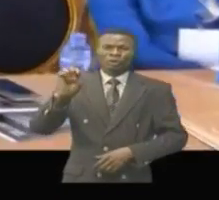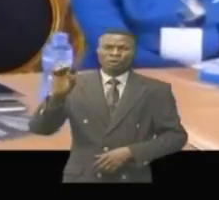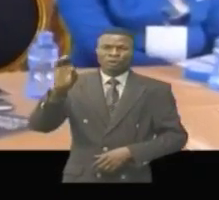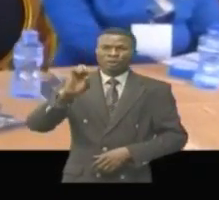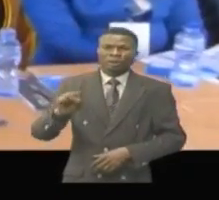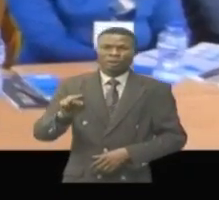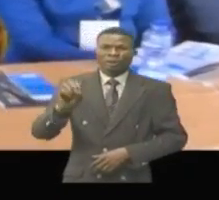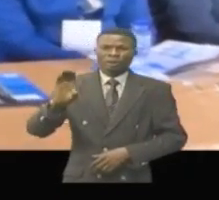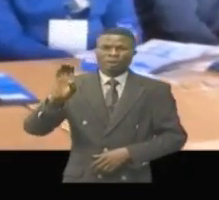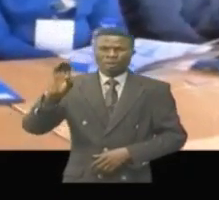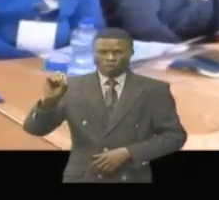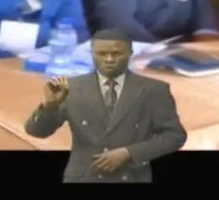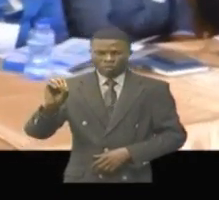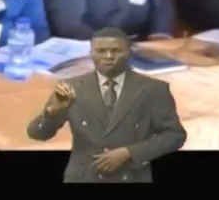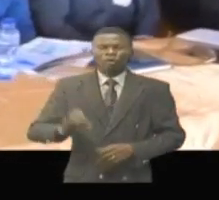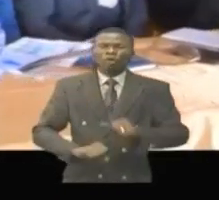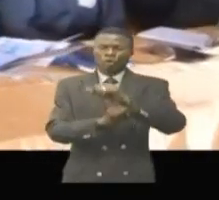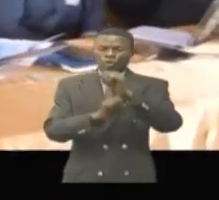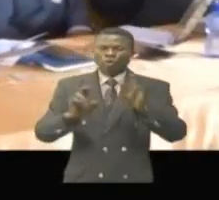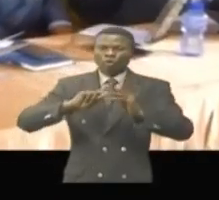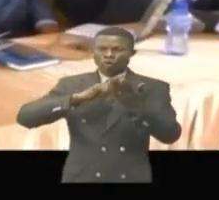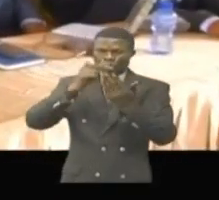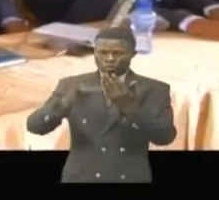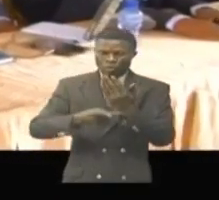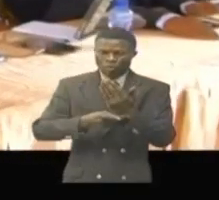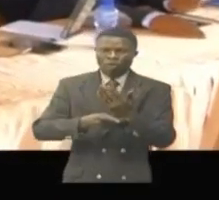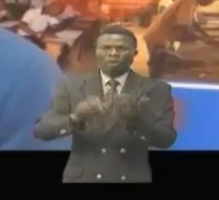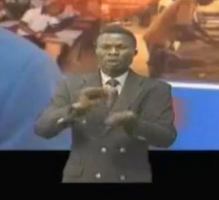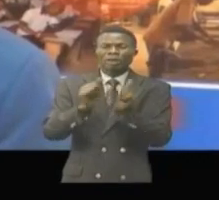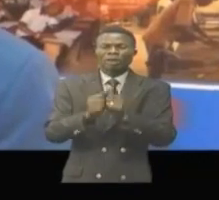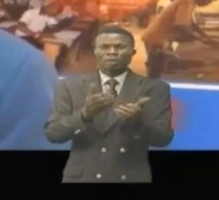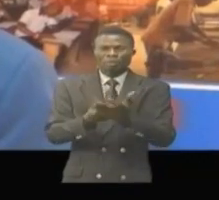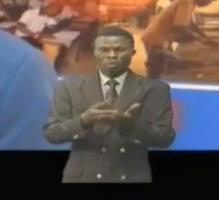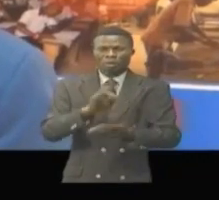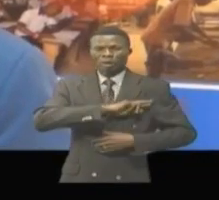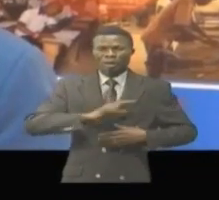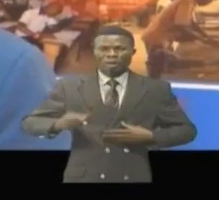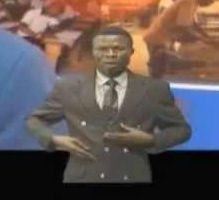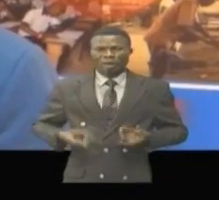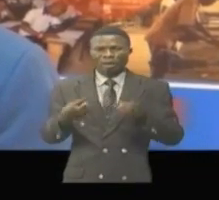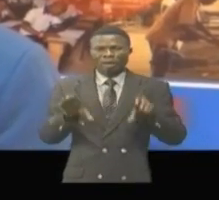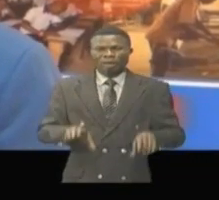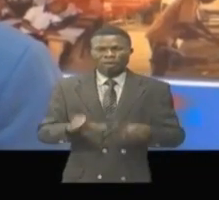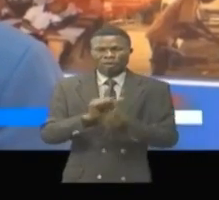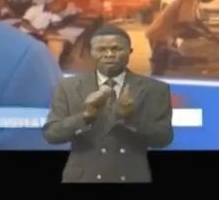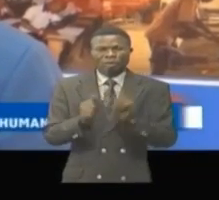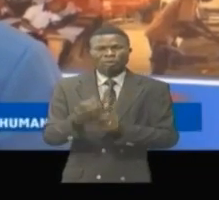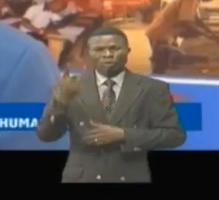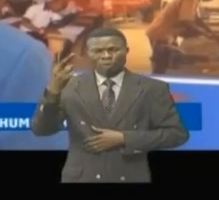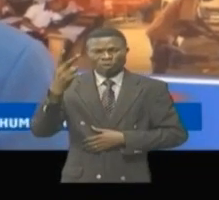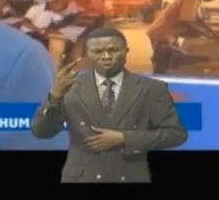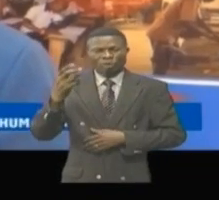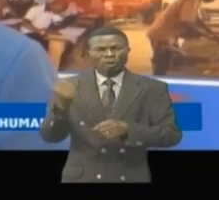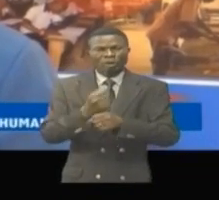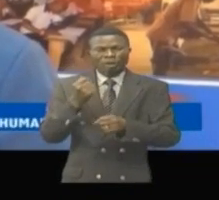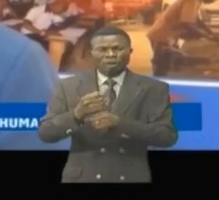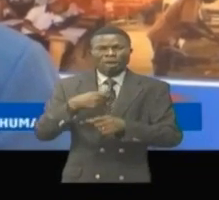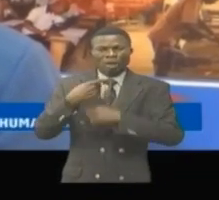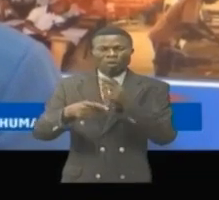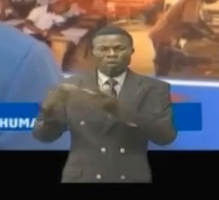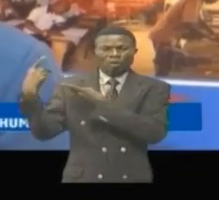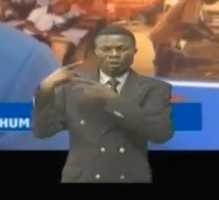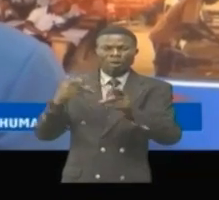à la validation de ces CRSN RDC 3. L'exercice auquel vous vous êtes livré depuis octobre